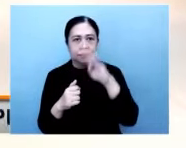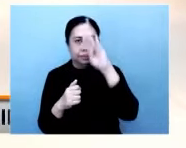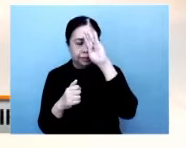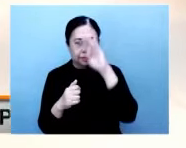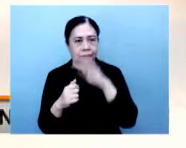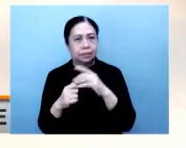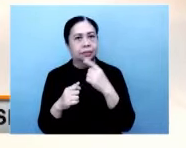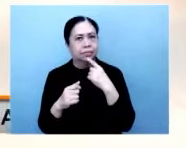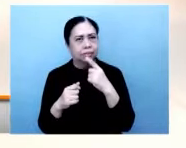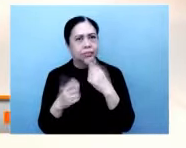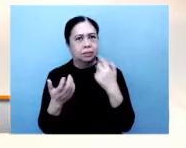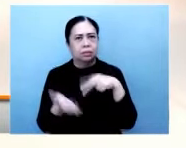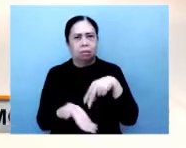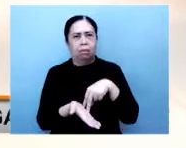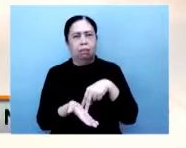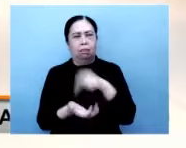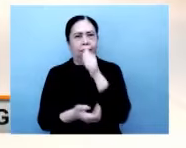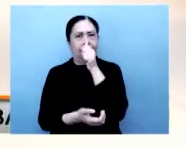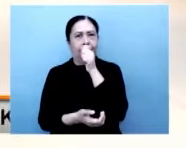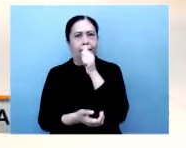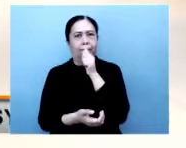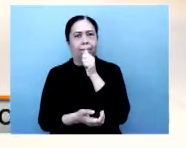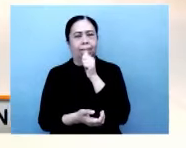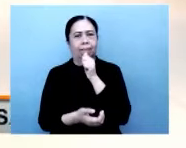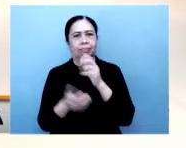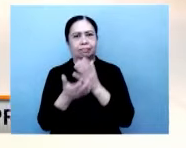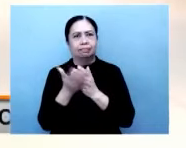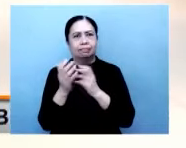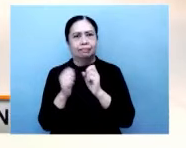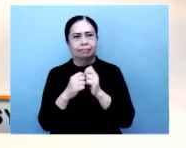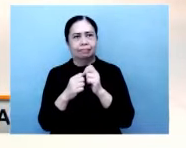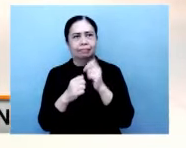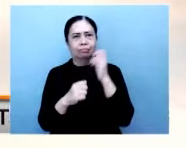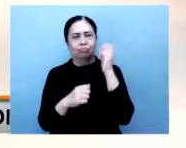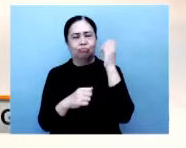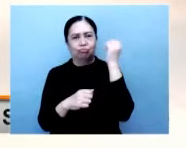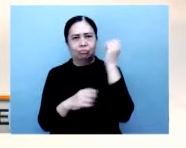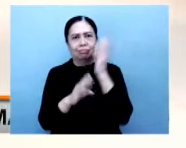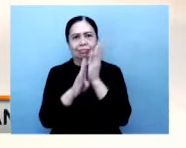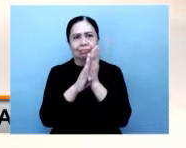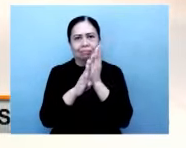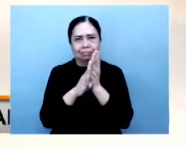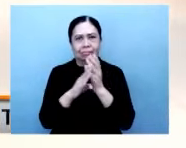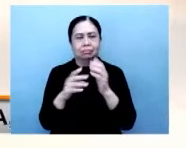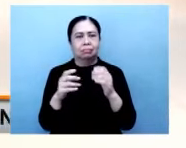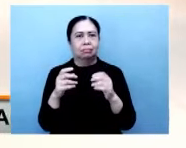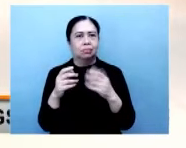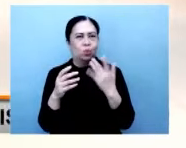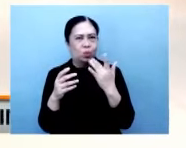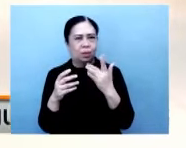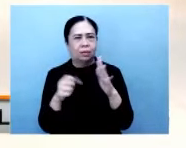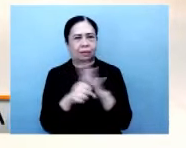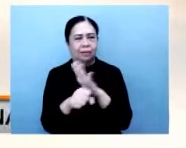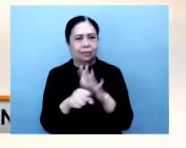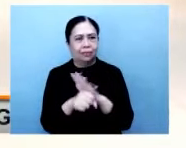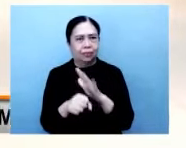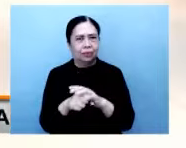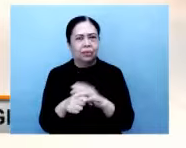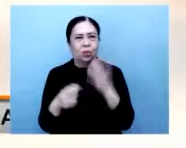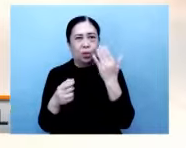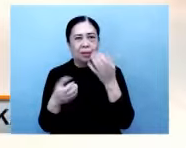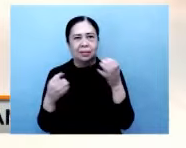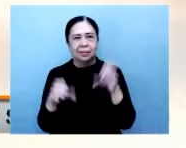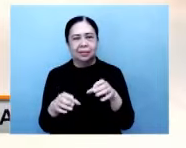kanila, tayuan talaga ang kanilang mga napuntahang mga bus at dahil ito ay sila'y mga chance passengers